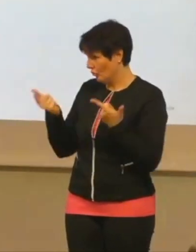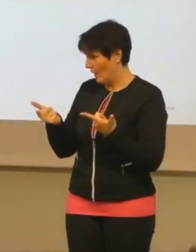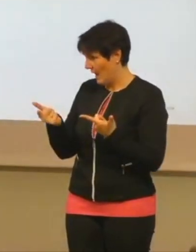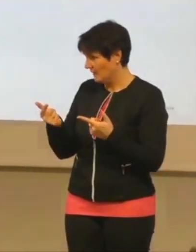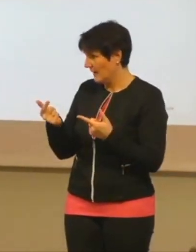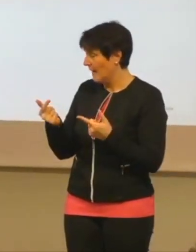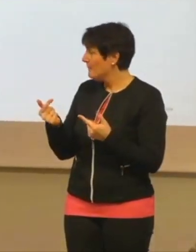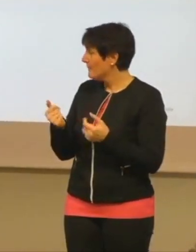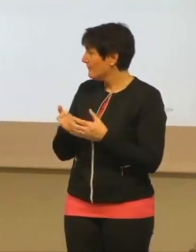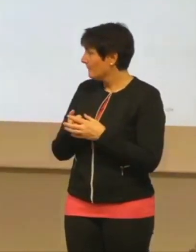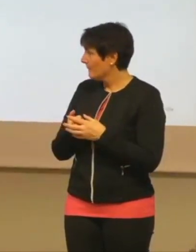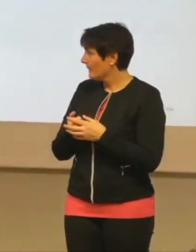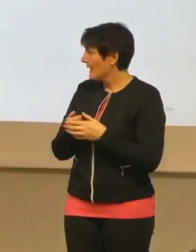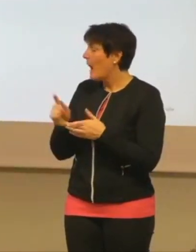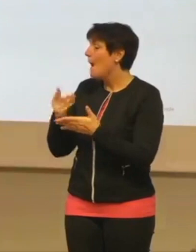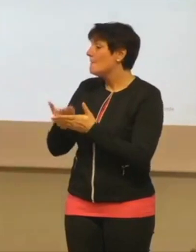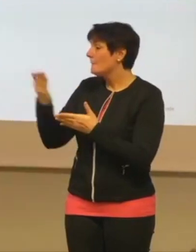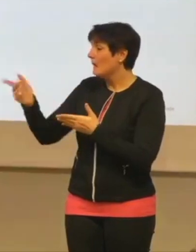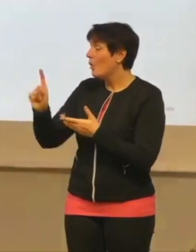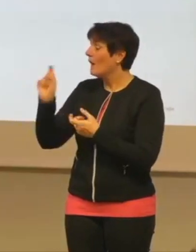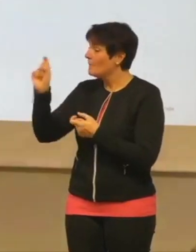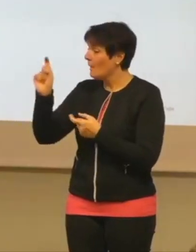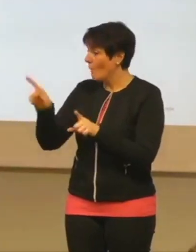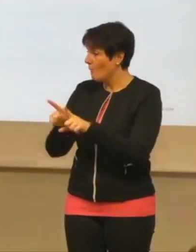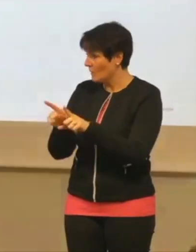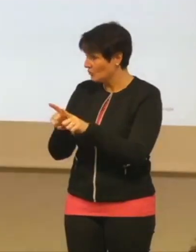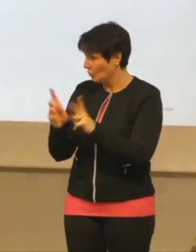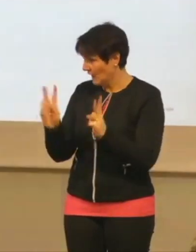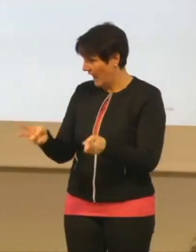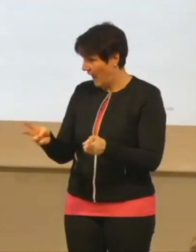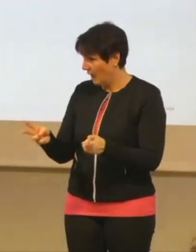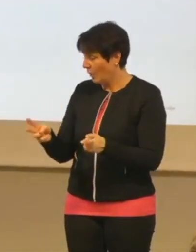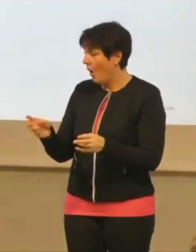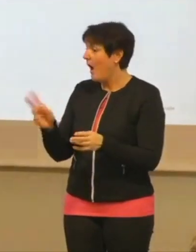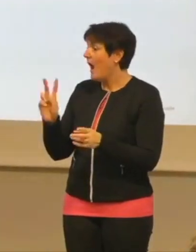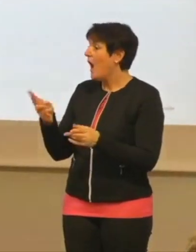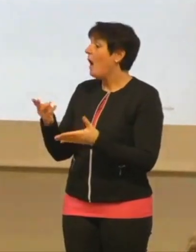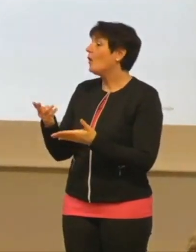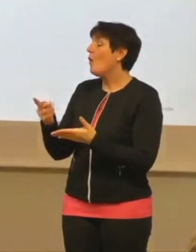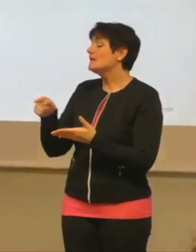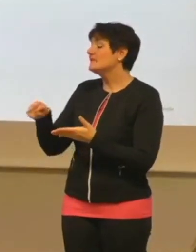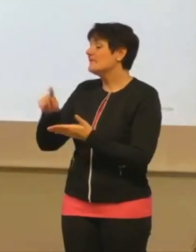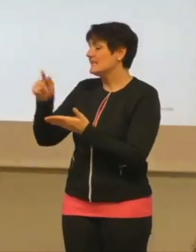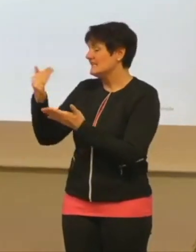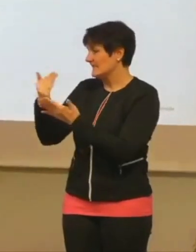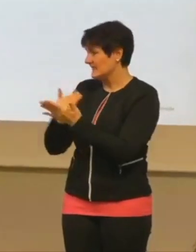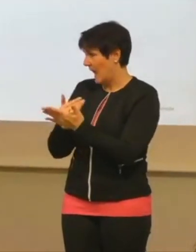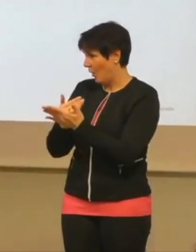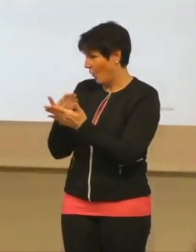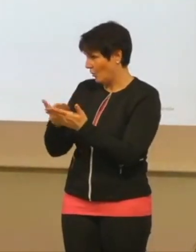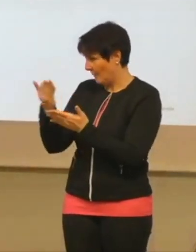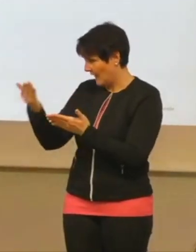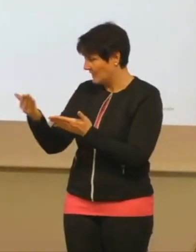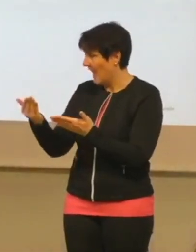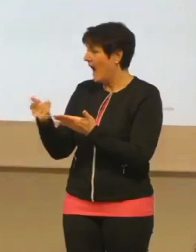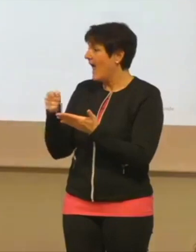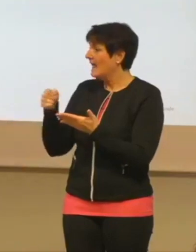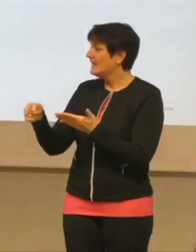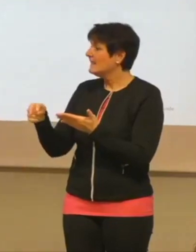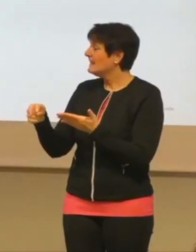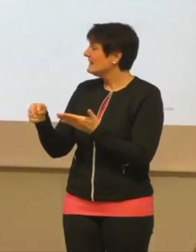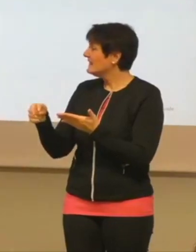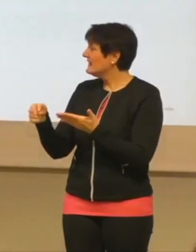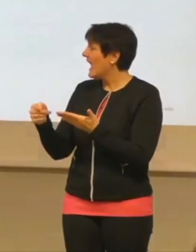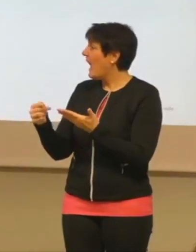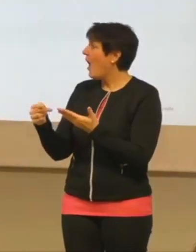Predloži lahko tudi predloge in pripombe k veljavnim ali predlaganim zakonom. Po zakonu o ratifikaciji